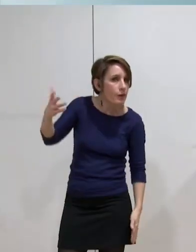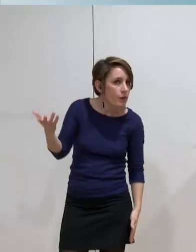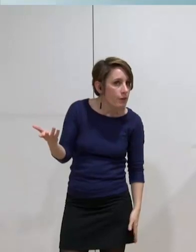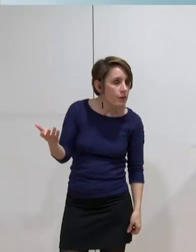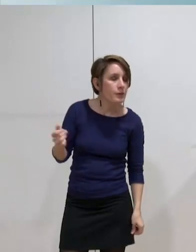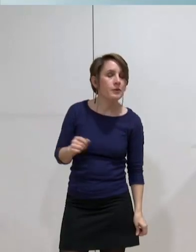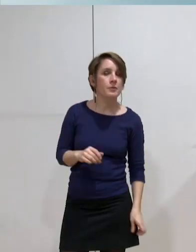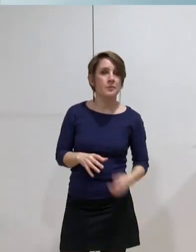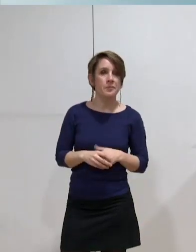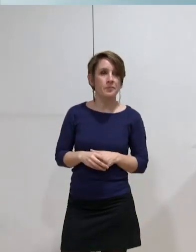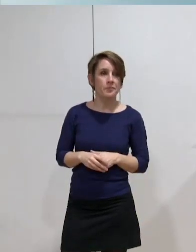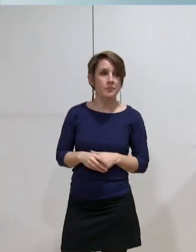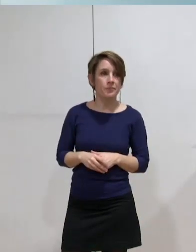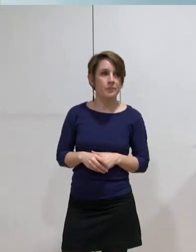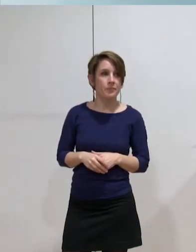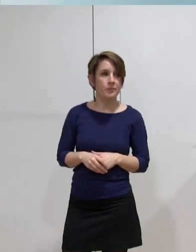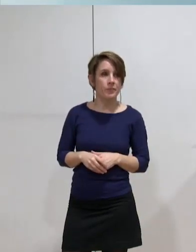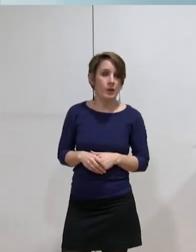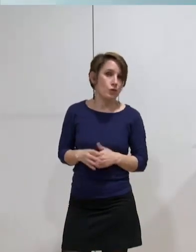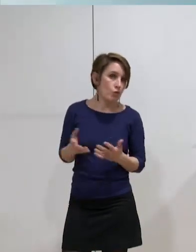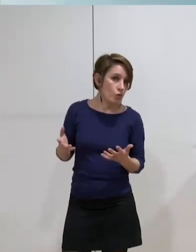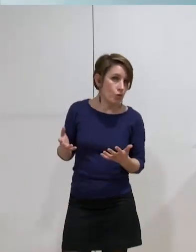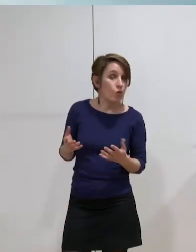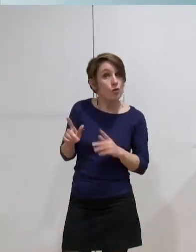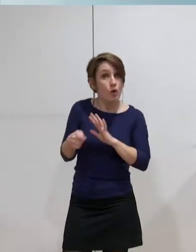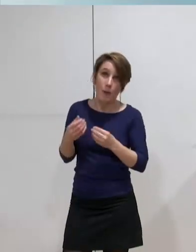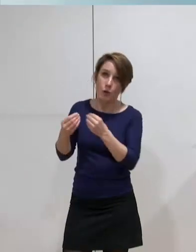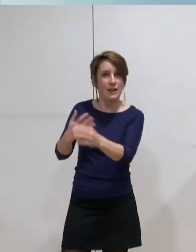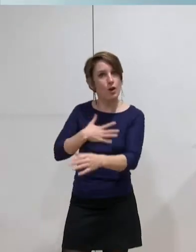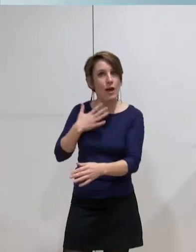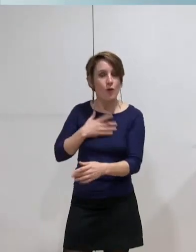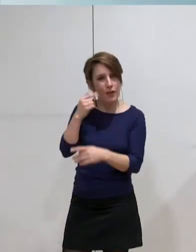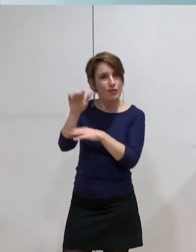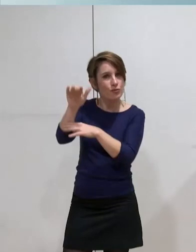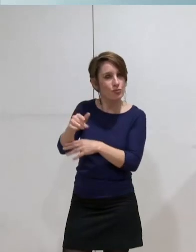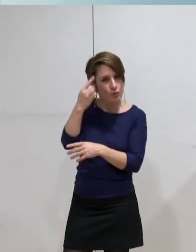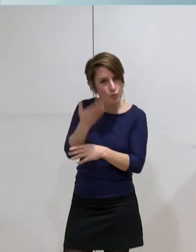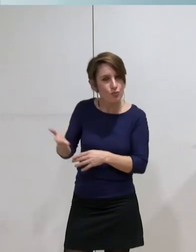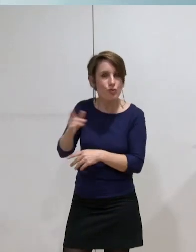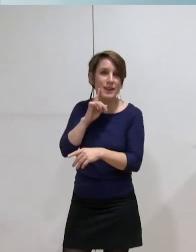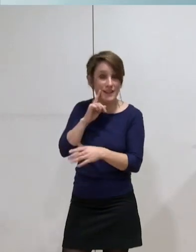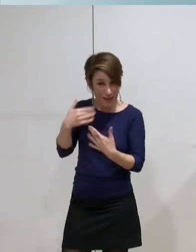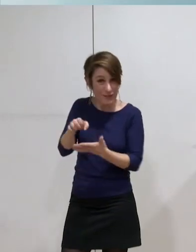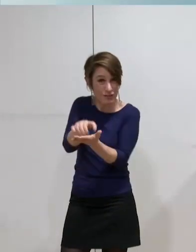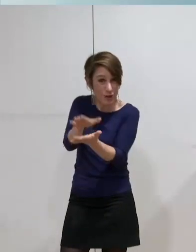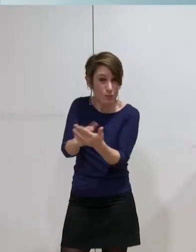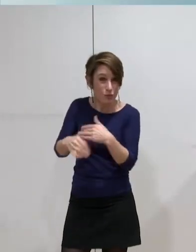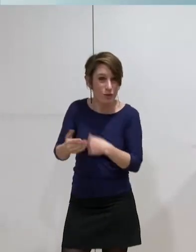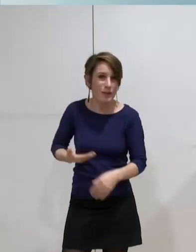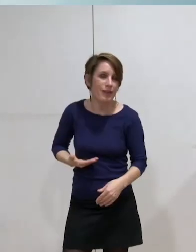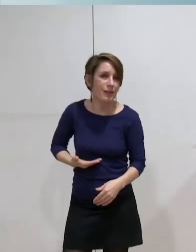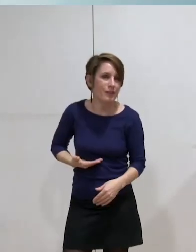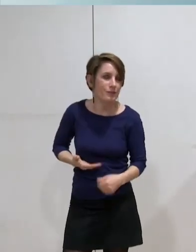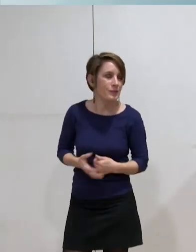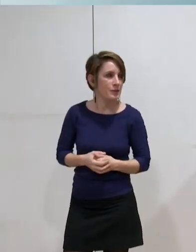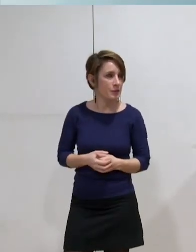l'élémentaire Nicolas Chorier donc c'est plutôt dans l'avantage des élèves qui sont déjà scolarisés en maternelle